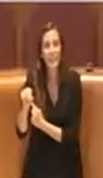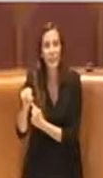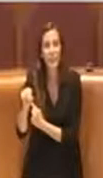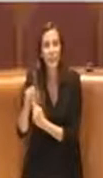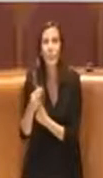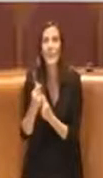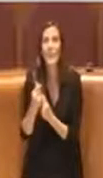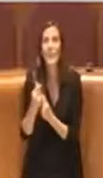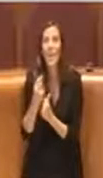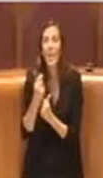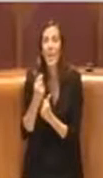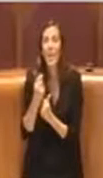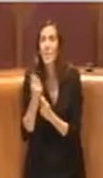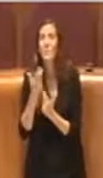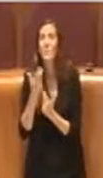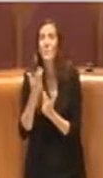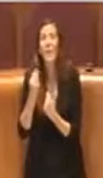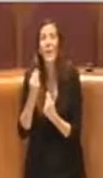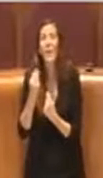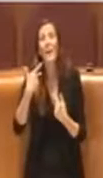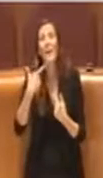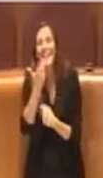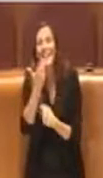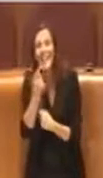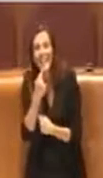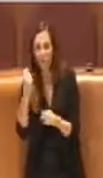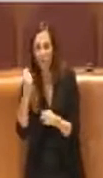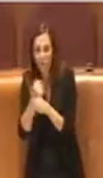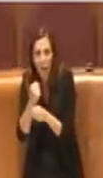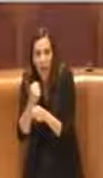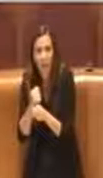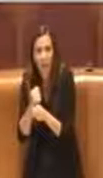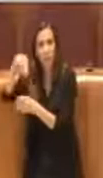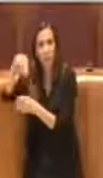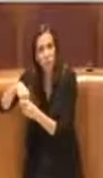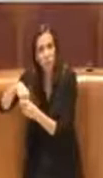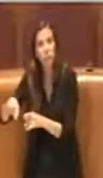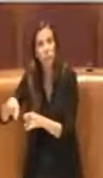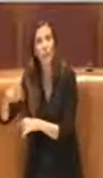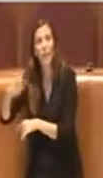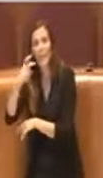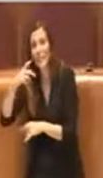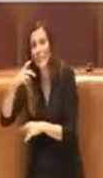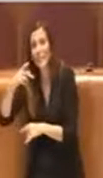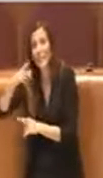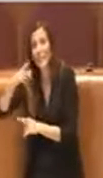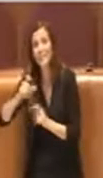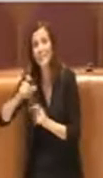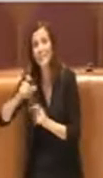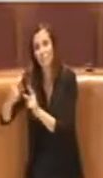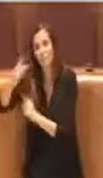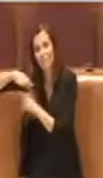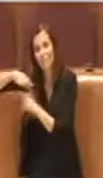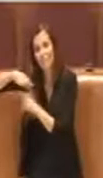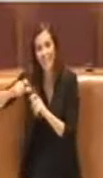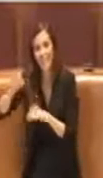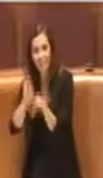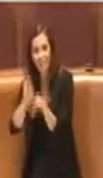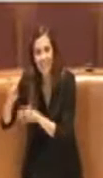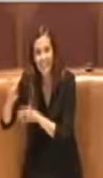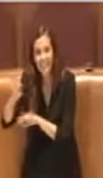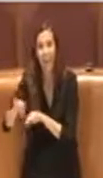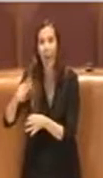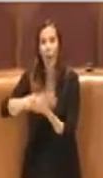insomma, avrebbero voluto occasione di lavorare appunto onestamente e di avere tutte le carte per farlo, comprese le concessioni, le